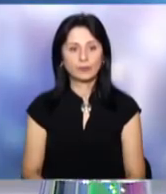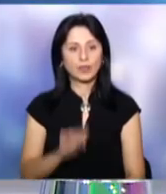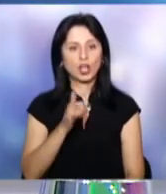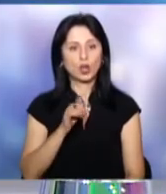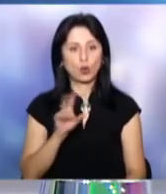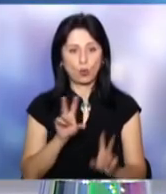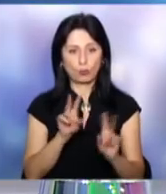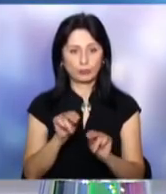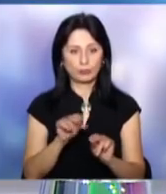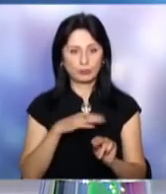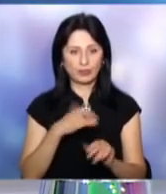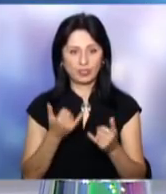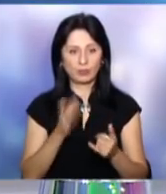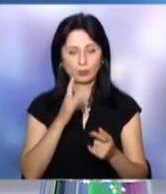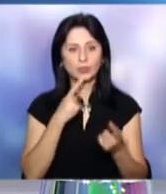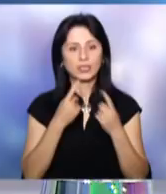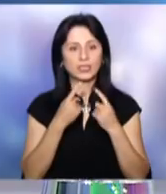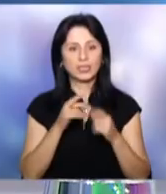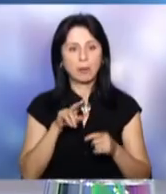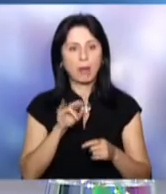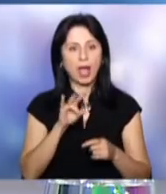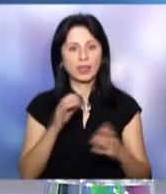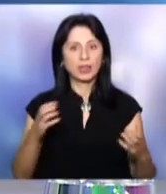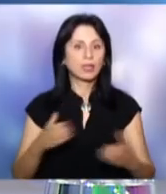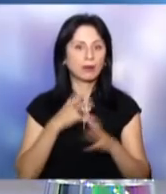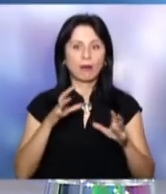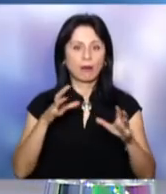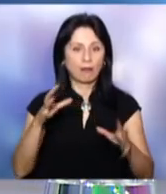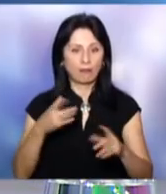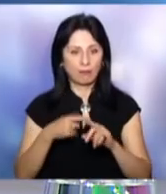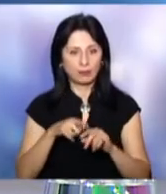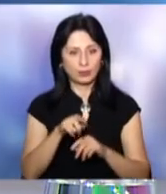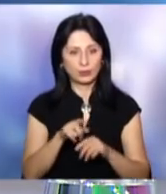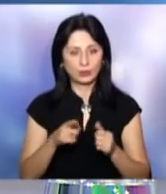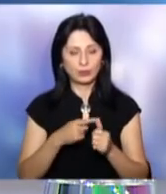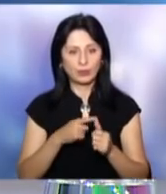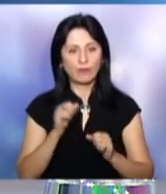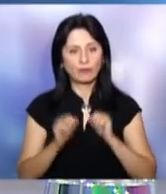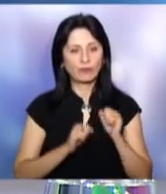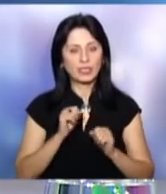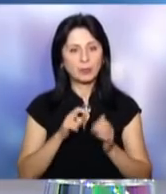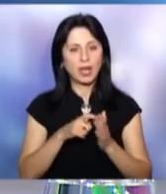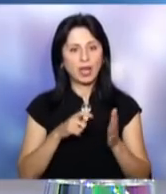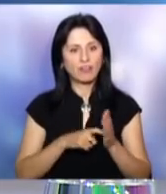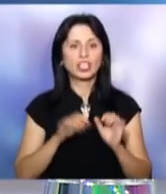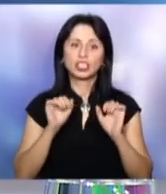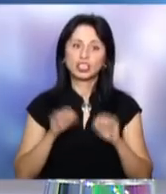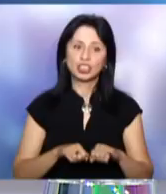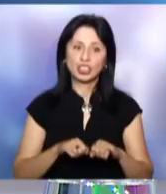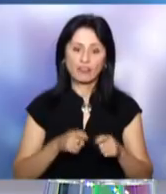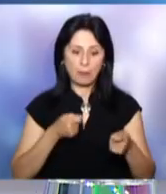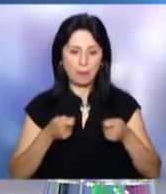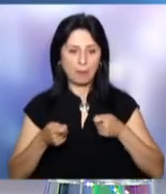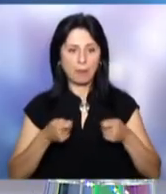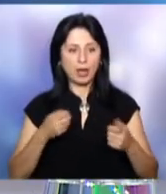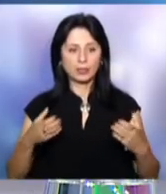როგორც დაგპირდით, დღეს ჩვენ საუბრობთ პანიკური შეტევის შესახებ და ვეცდებით გავარკვიოთ, შეგვიძლია თუ არა